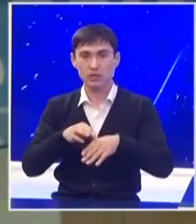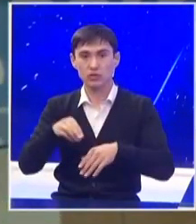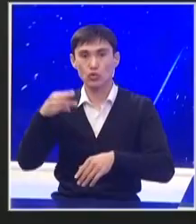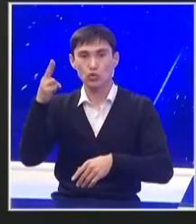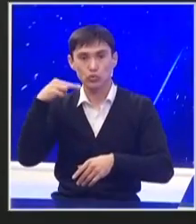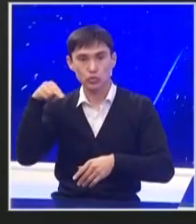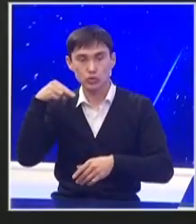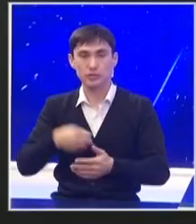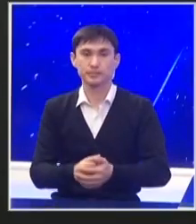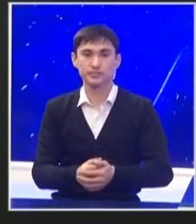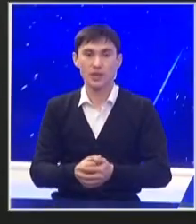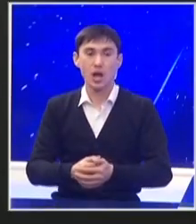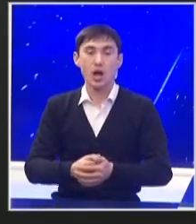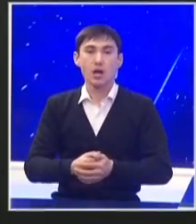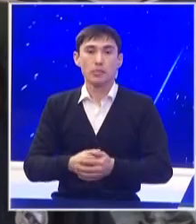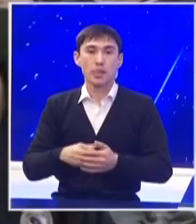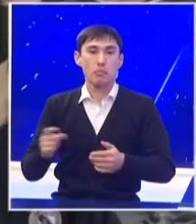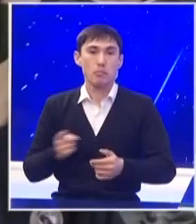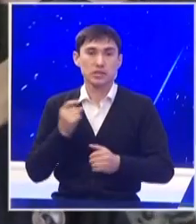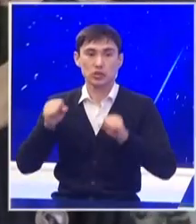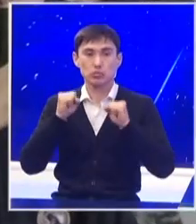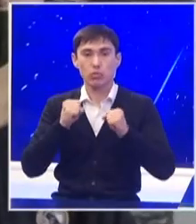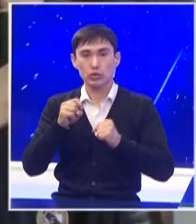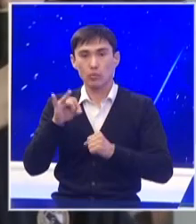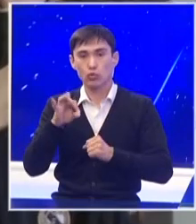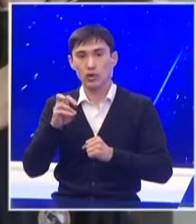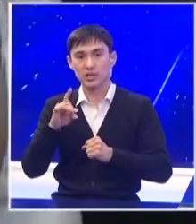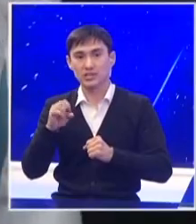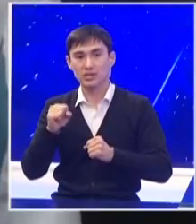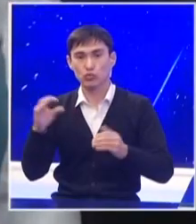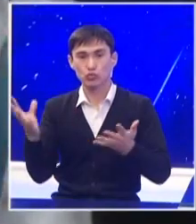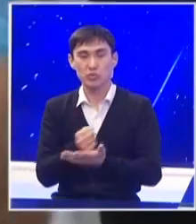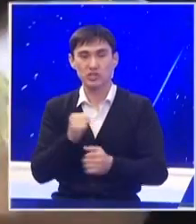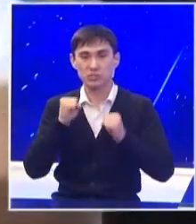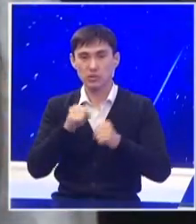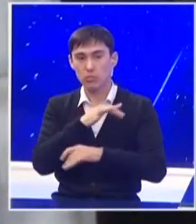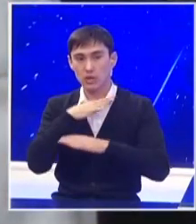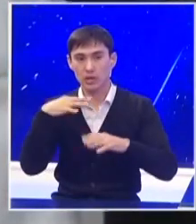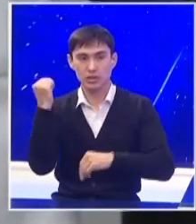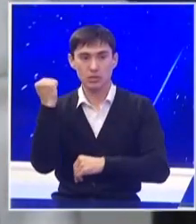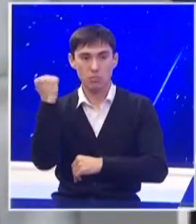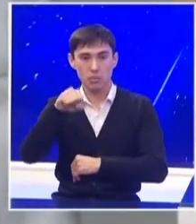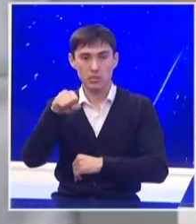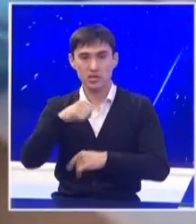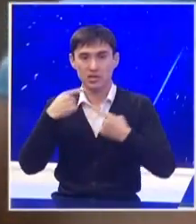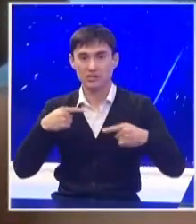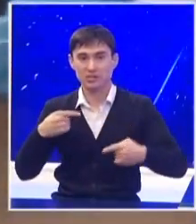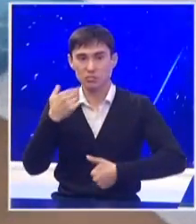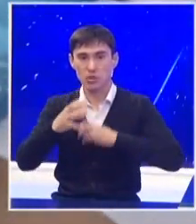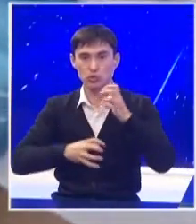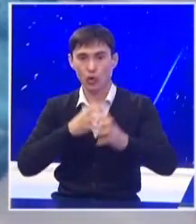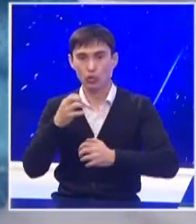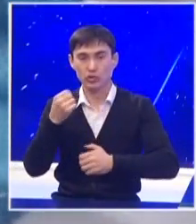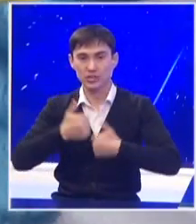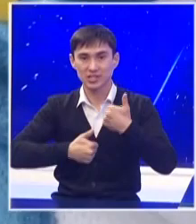Турции. Мастер спорта международного класса Абдуалит Астанов не только успешный спортсмен и многократный победитель различных международных